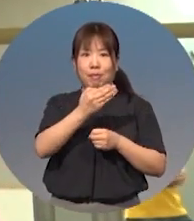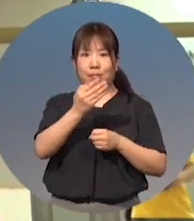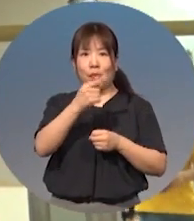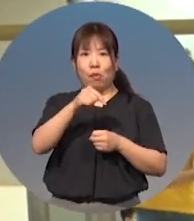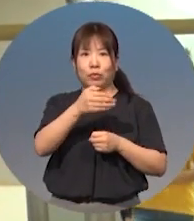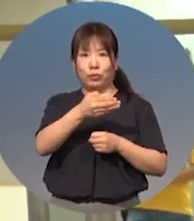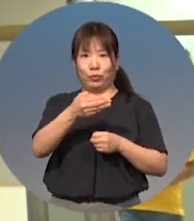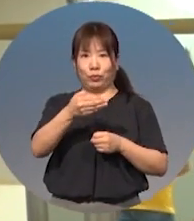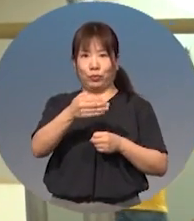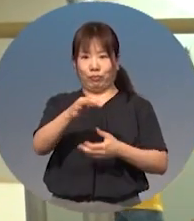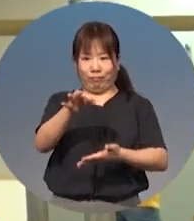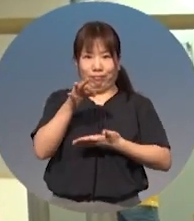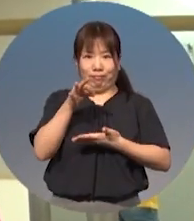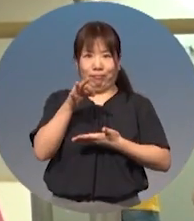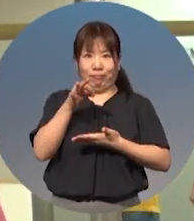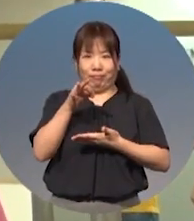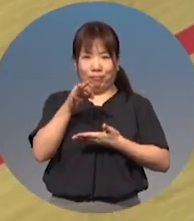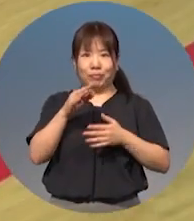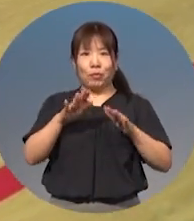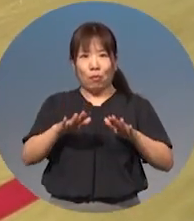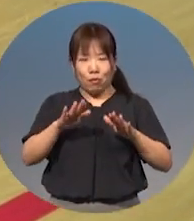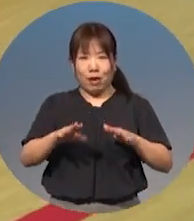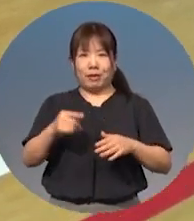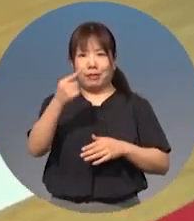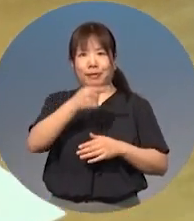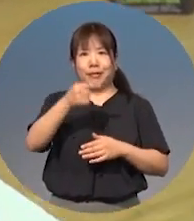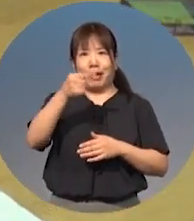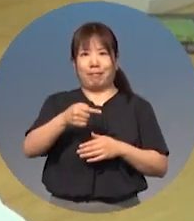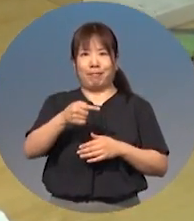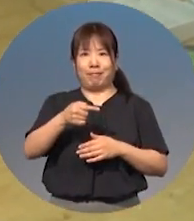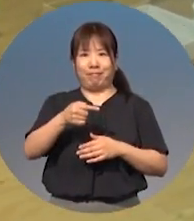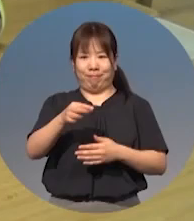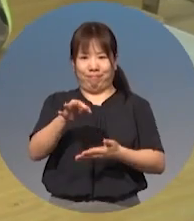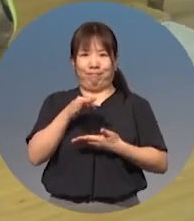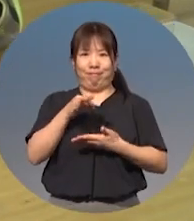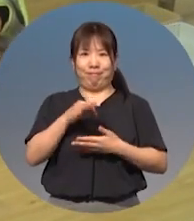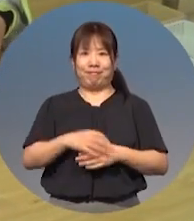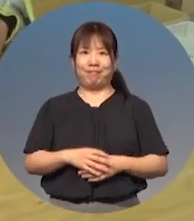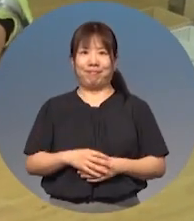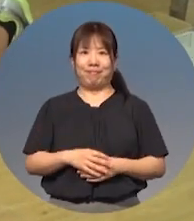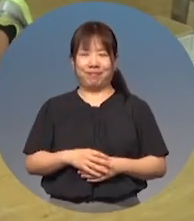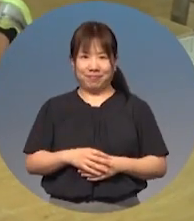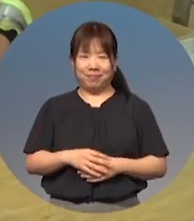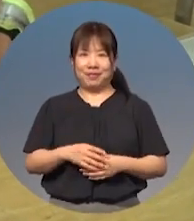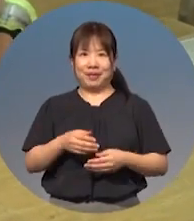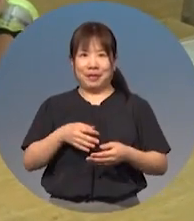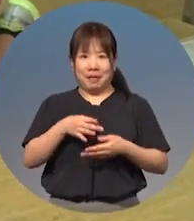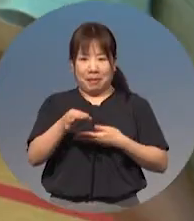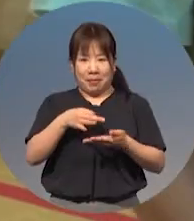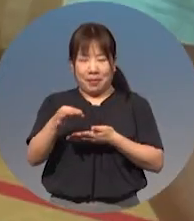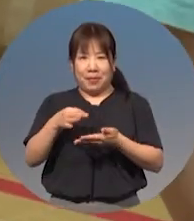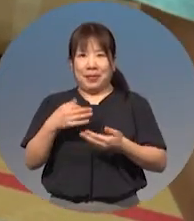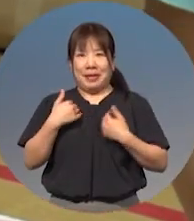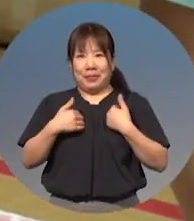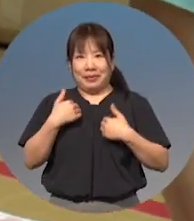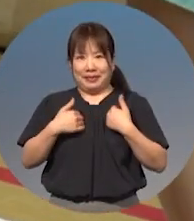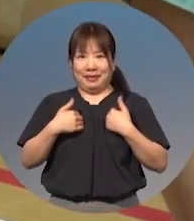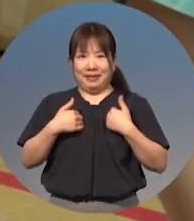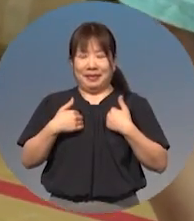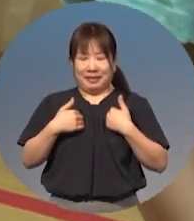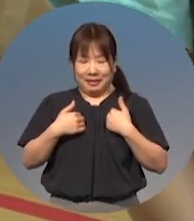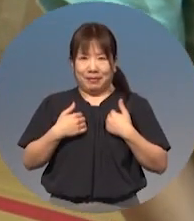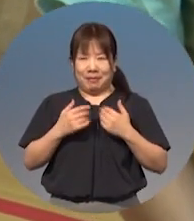も専門家売れたなんか結構たくさん売れるし楽しい頑張ればなんかいいやつ